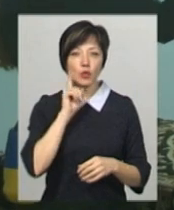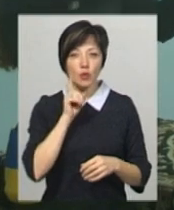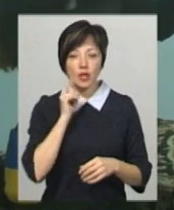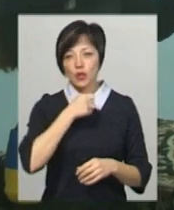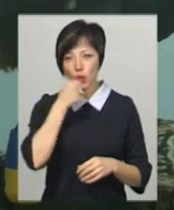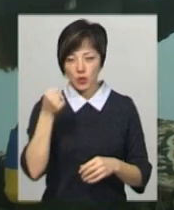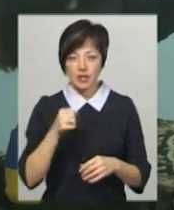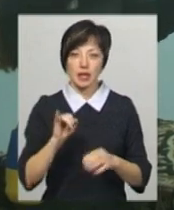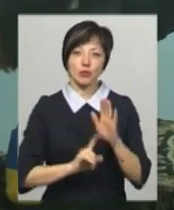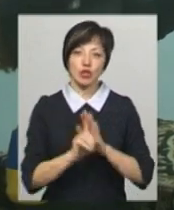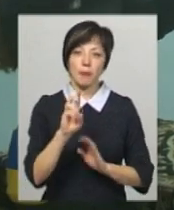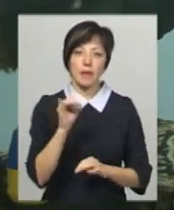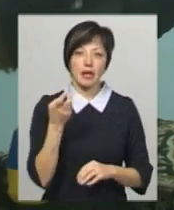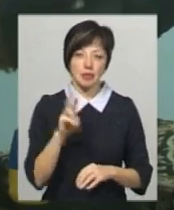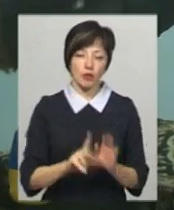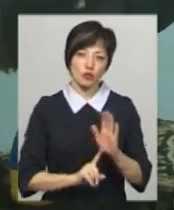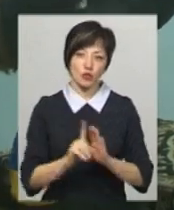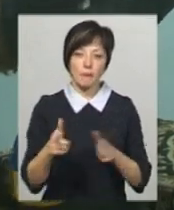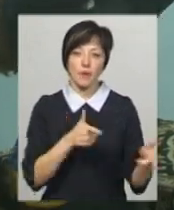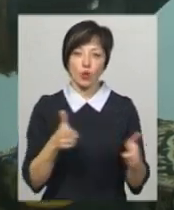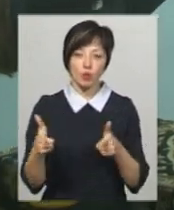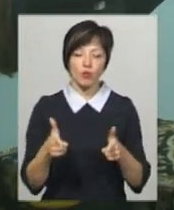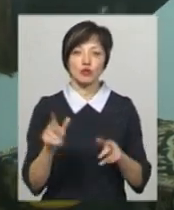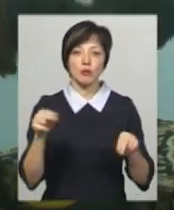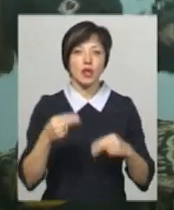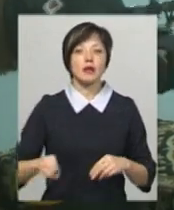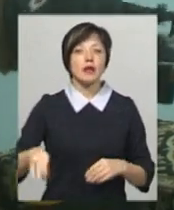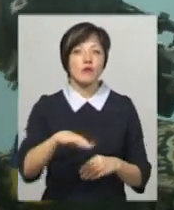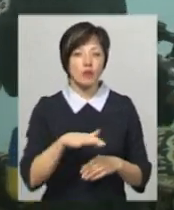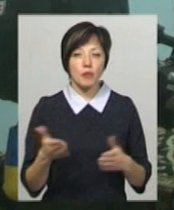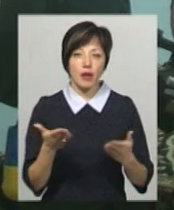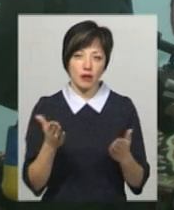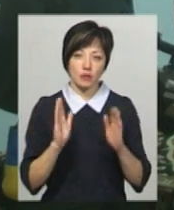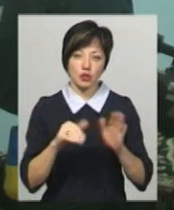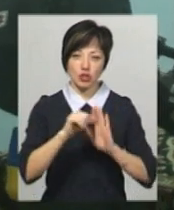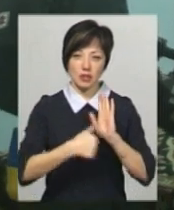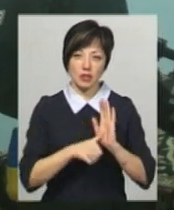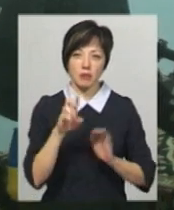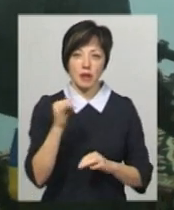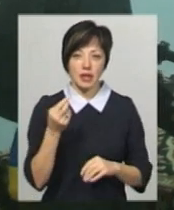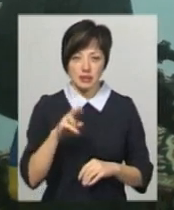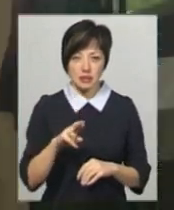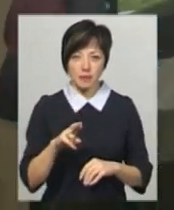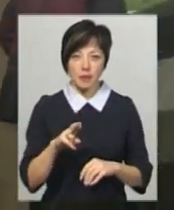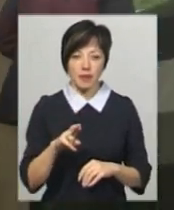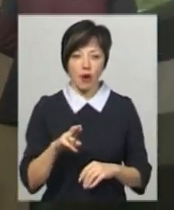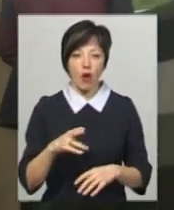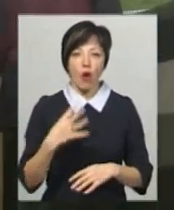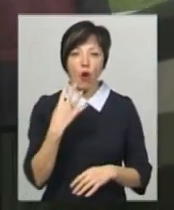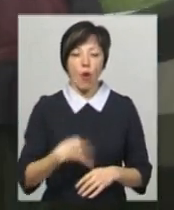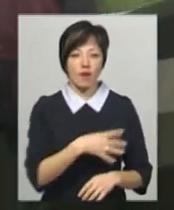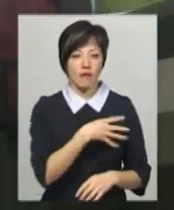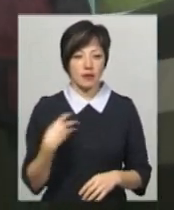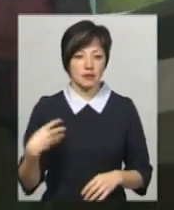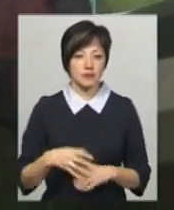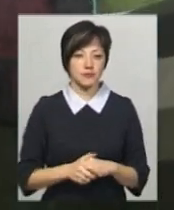та дорослих. І на початку березня вони розпочнуть підготовку до чемпіонату Європи, який розпочнеться 16 березня в Хорватії. Всього 7